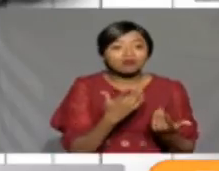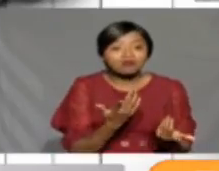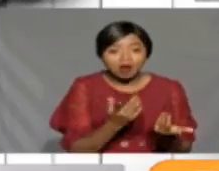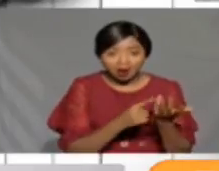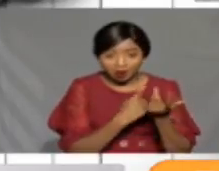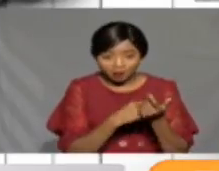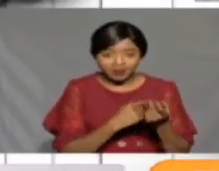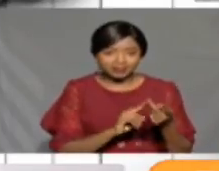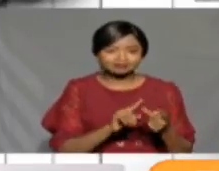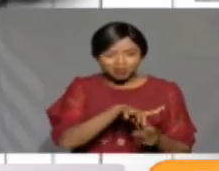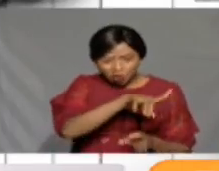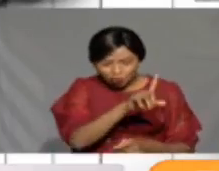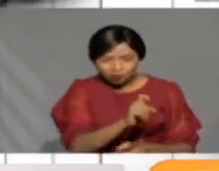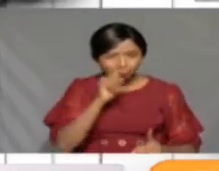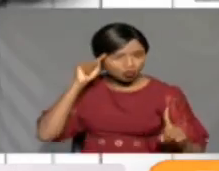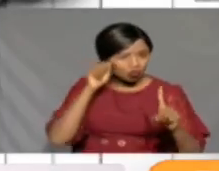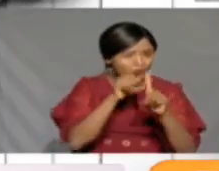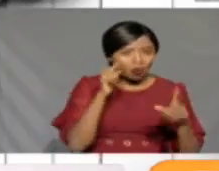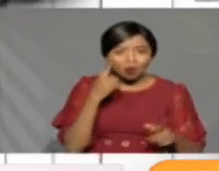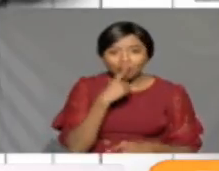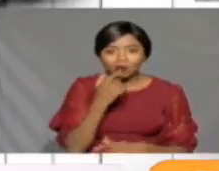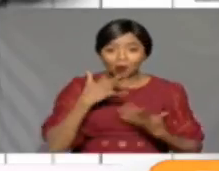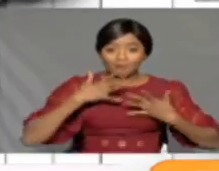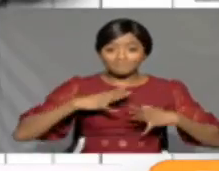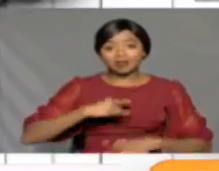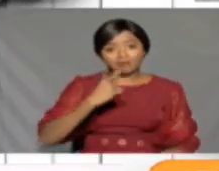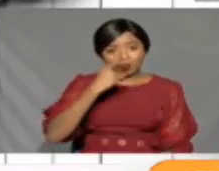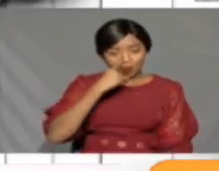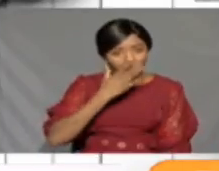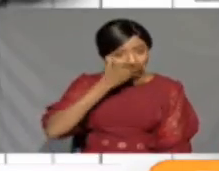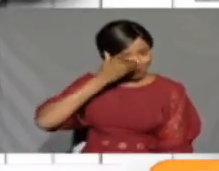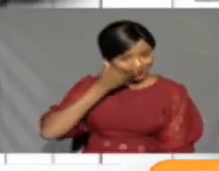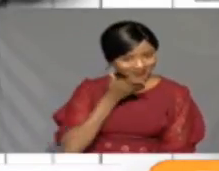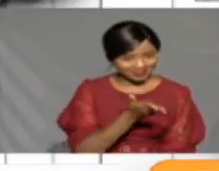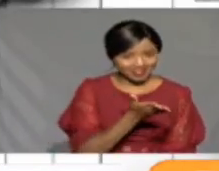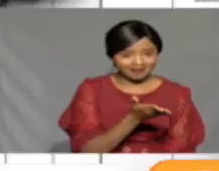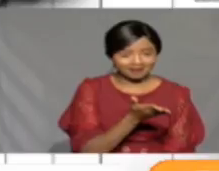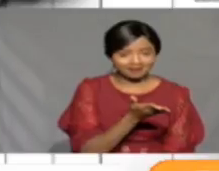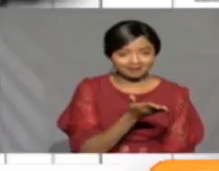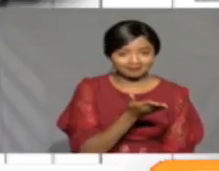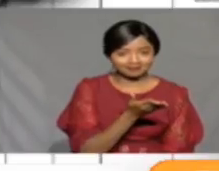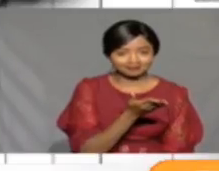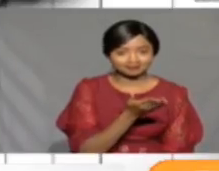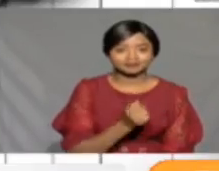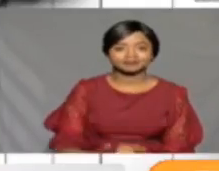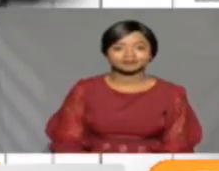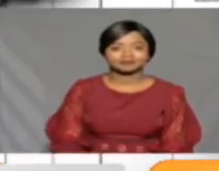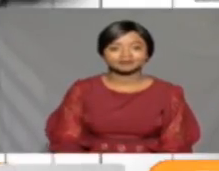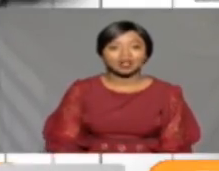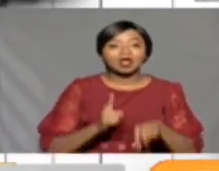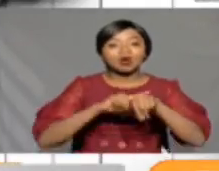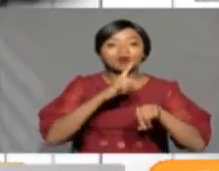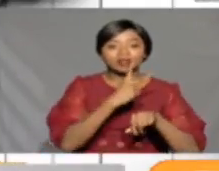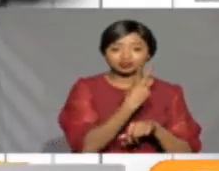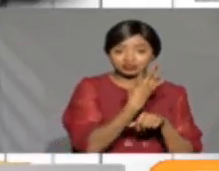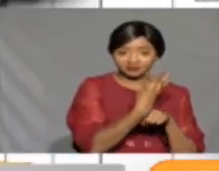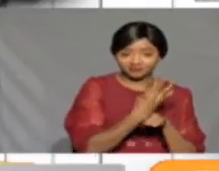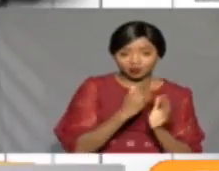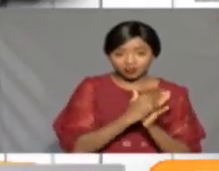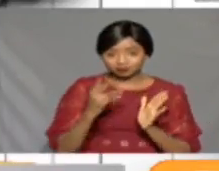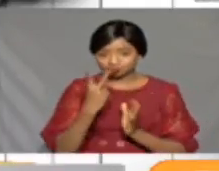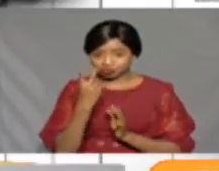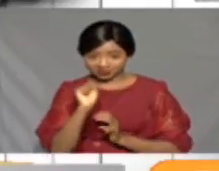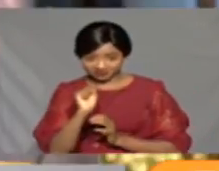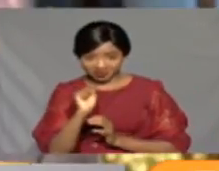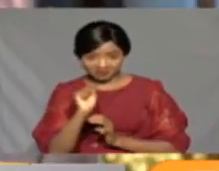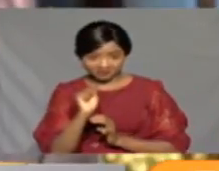ni swali linalolenga wale waliopo nyumbani usiku wa tarehe 24 na 25 mwezi